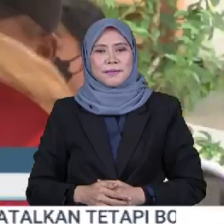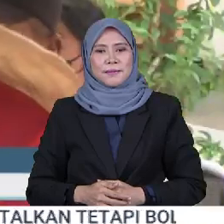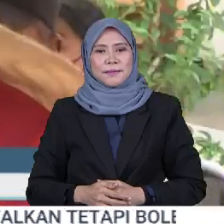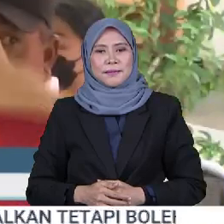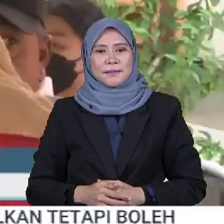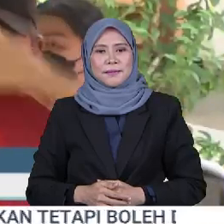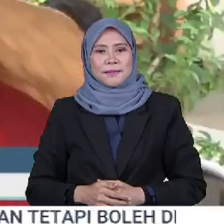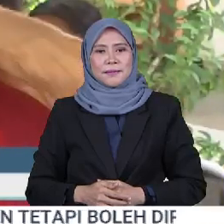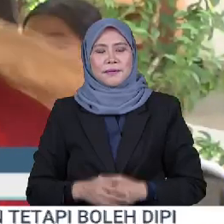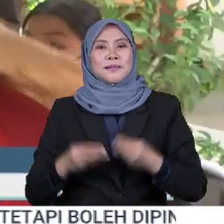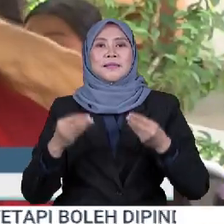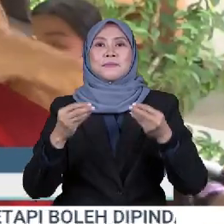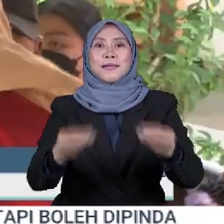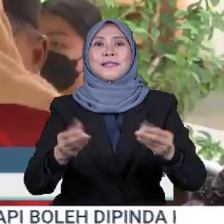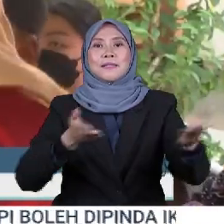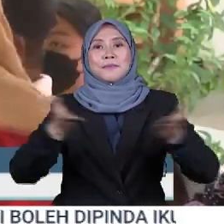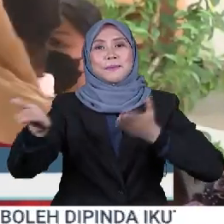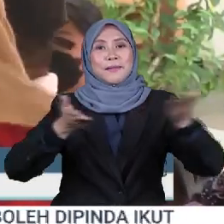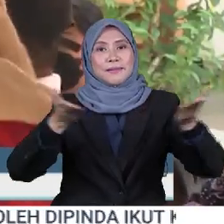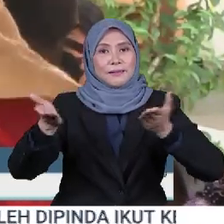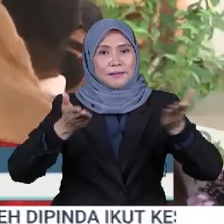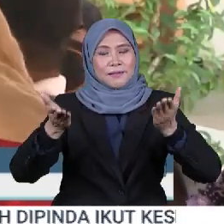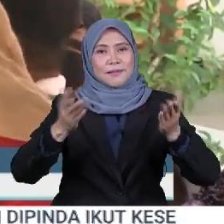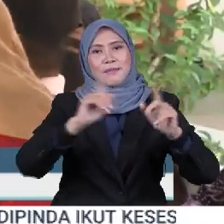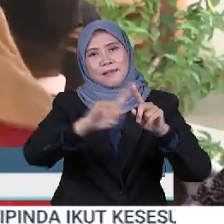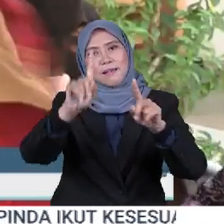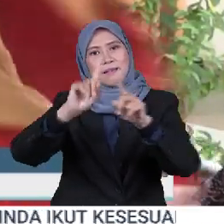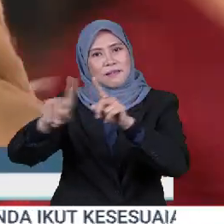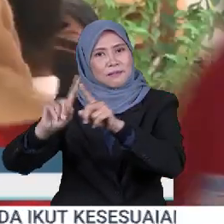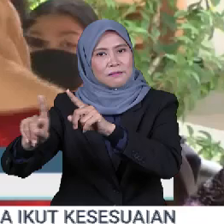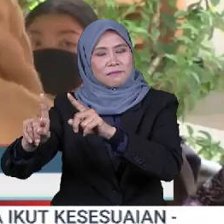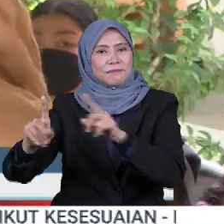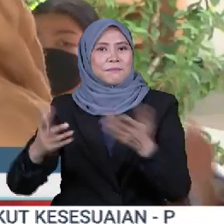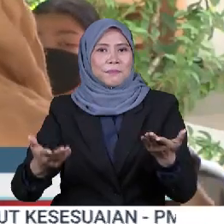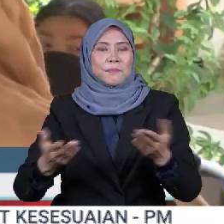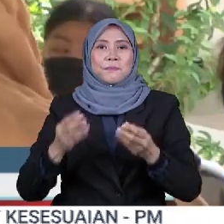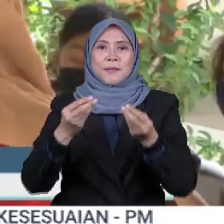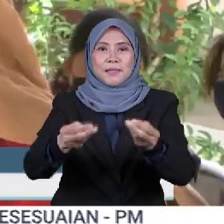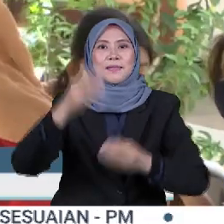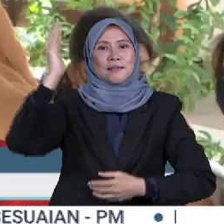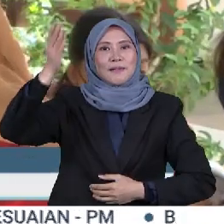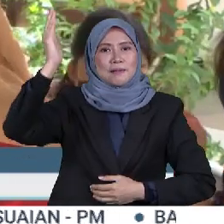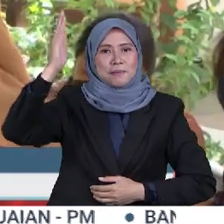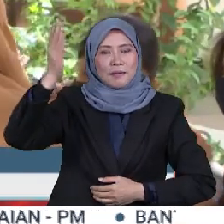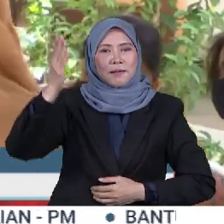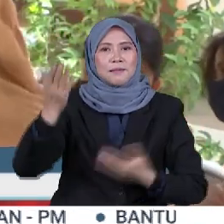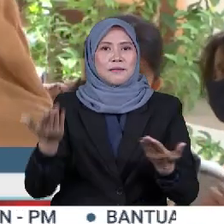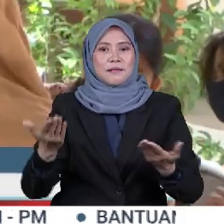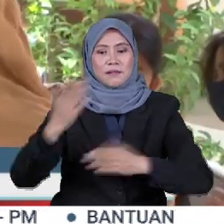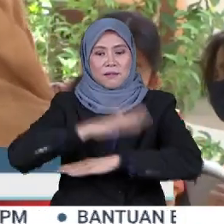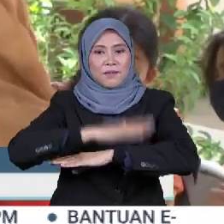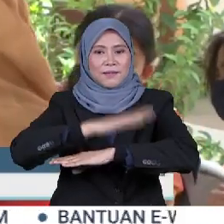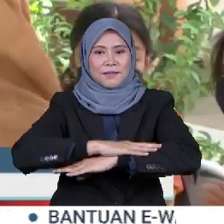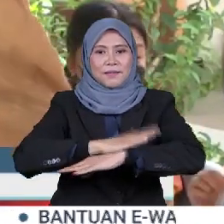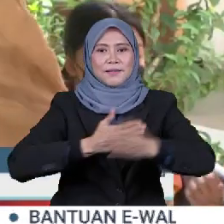Kita memberikan perkhidmatan dalam pelbagai jenis sama ada memberikan taklimat, kaunter-kaunter